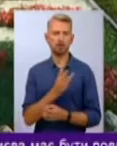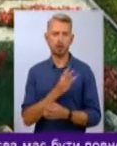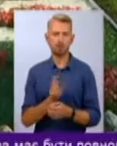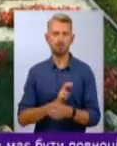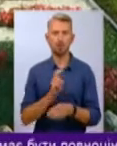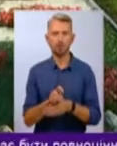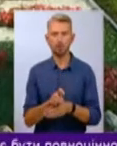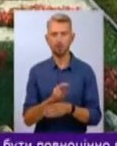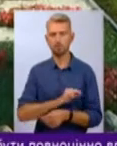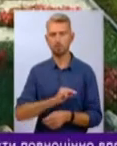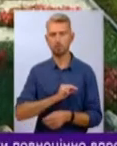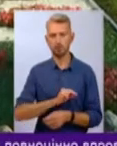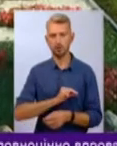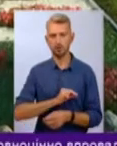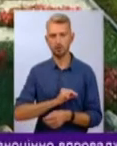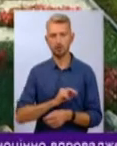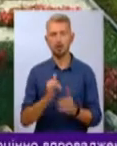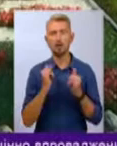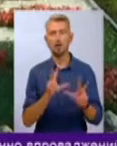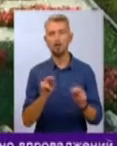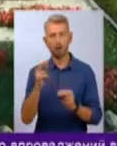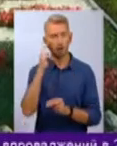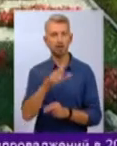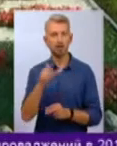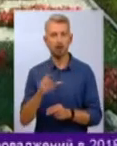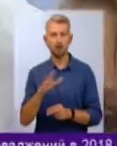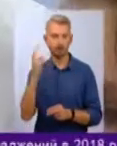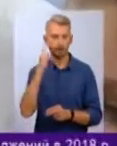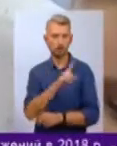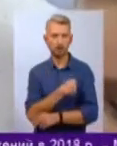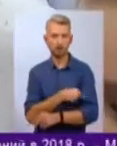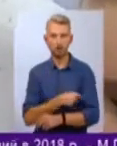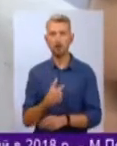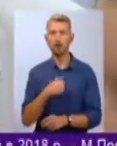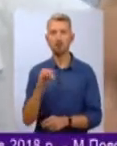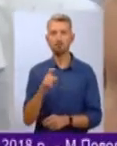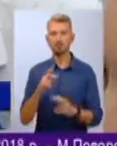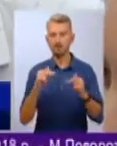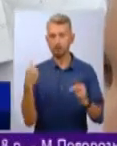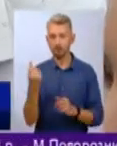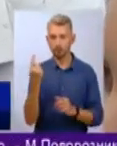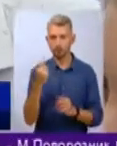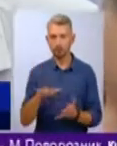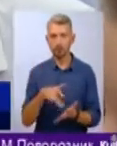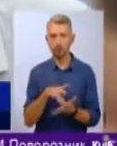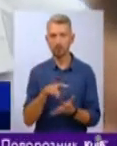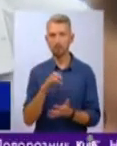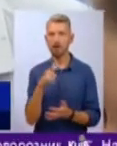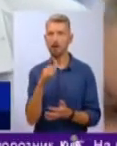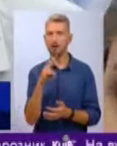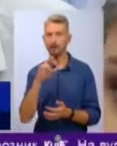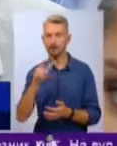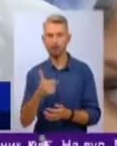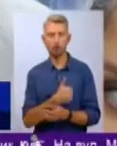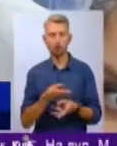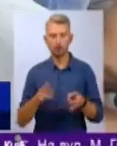приходять працювати на благо киян в київській медицині. Я з Дніпропетровської області, місто Марганець, але хочу